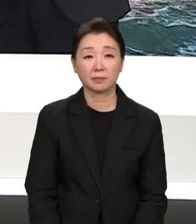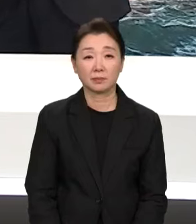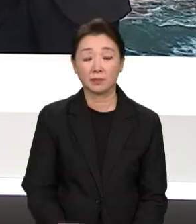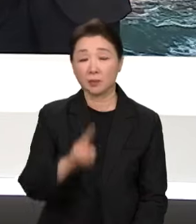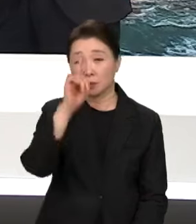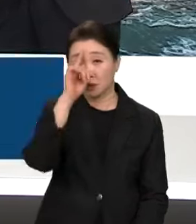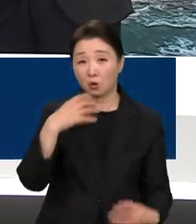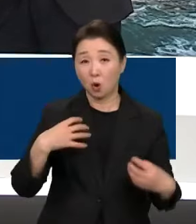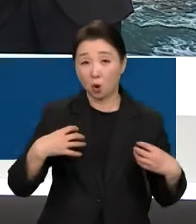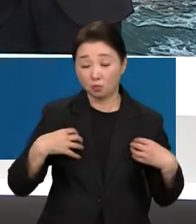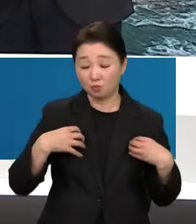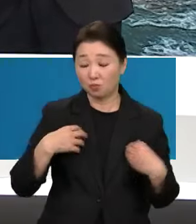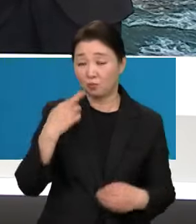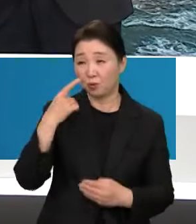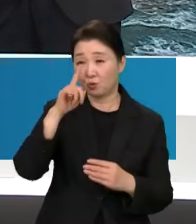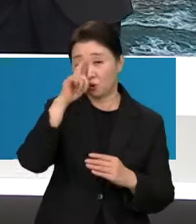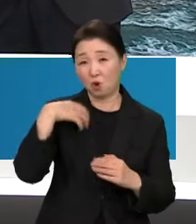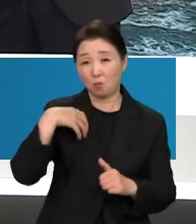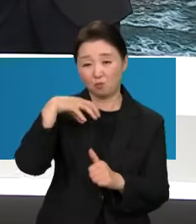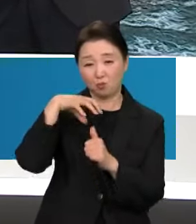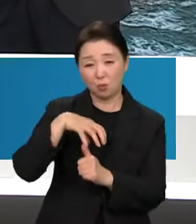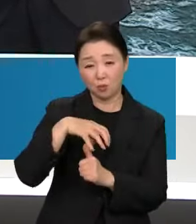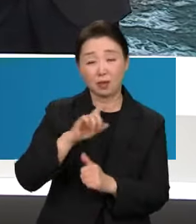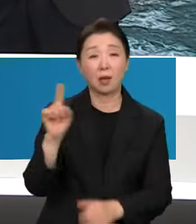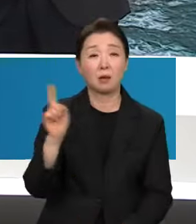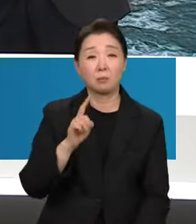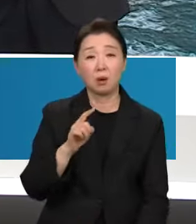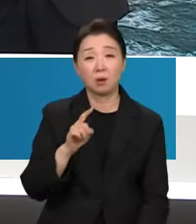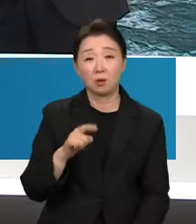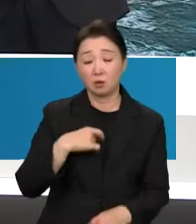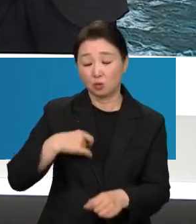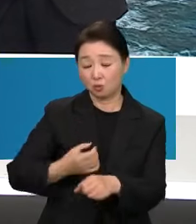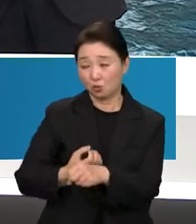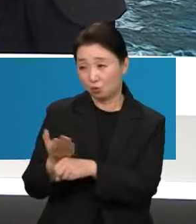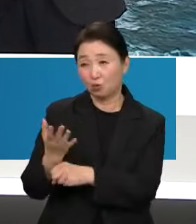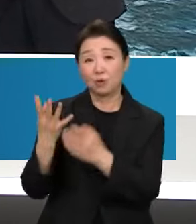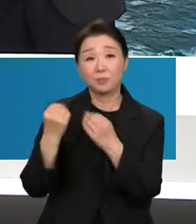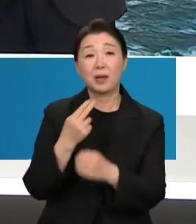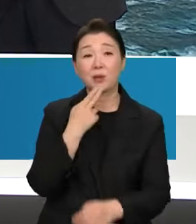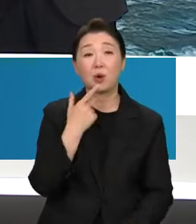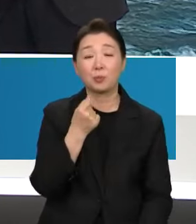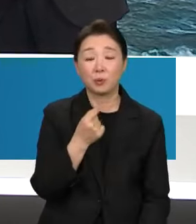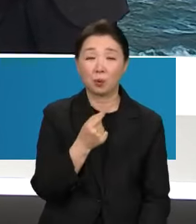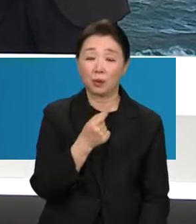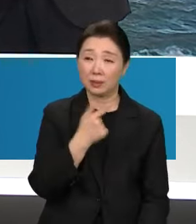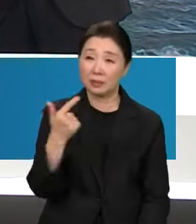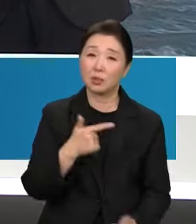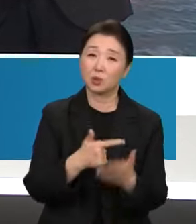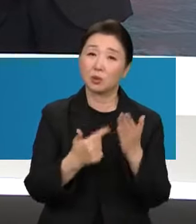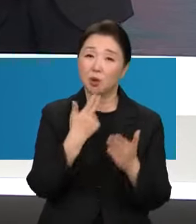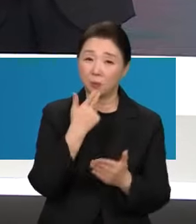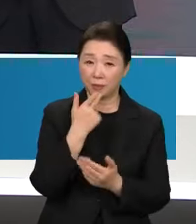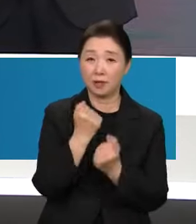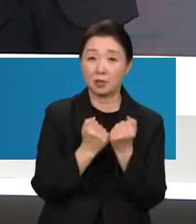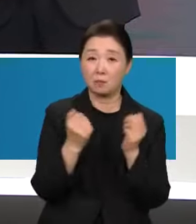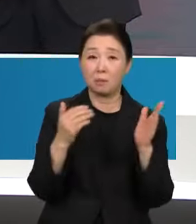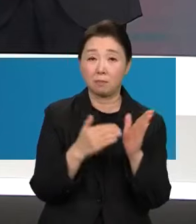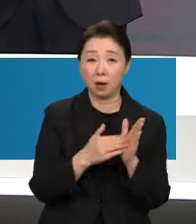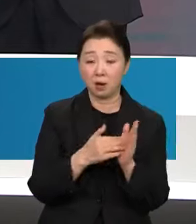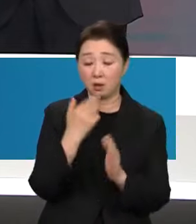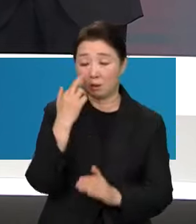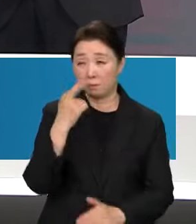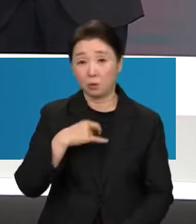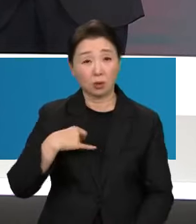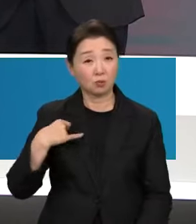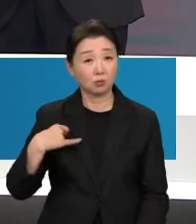정부는 미국 정부 통제를 받게 된 품목의 중국 수출 비중이 높지 않아서 큰 영향은 없을 거라고 설명했습니다.